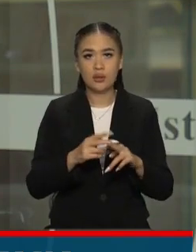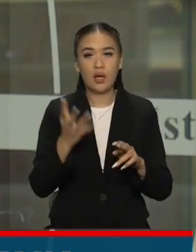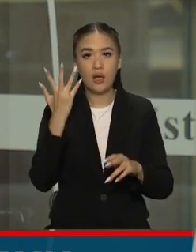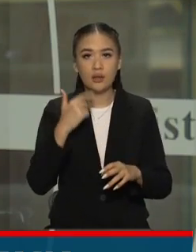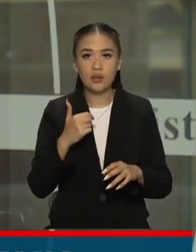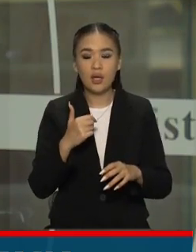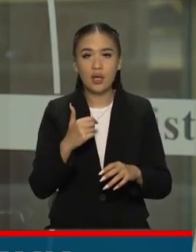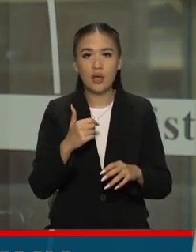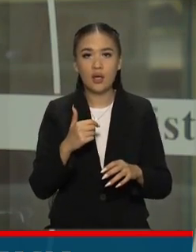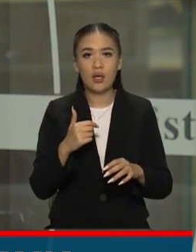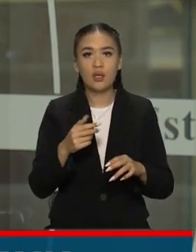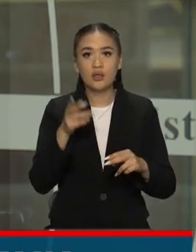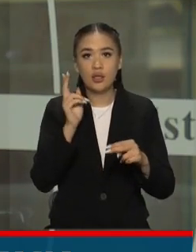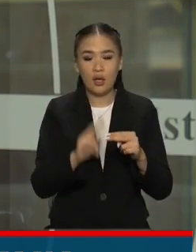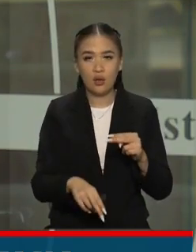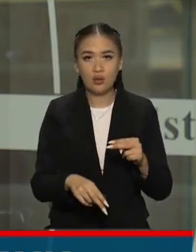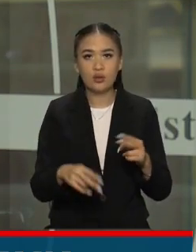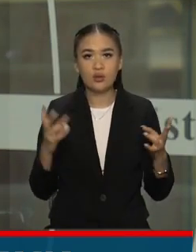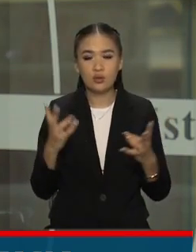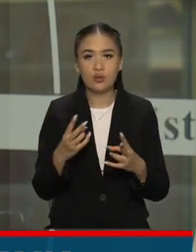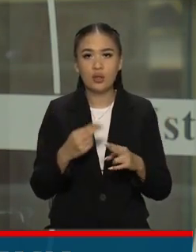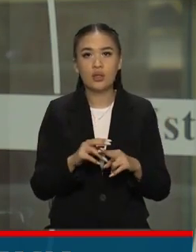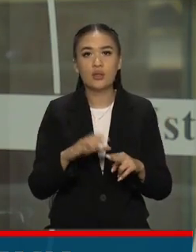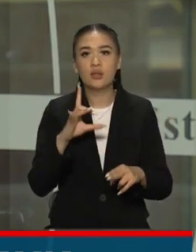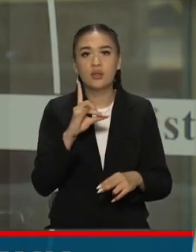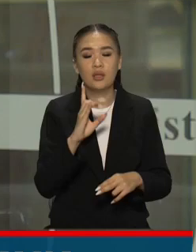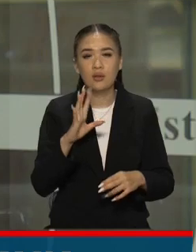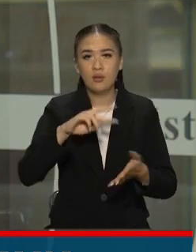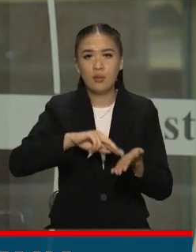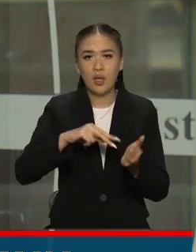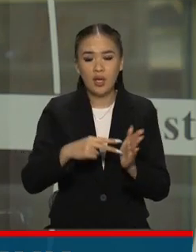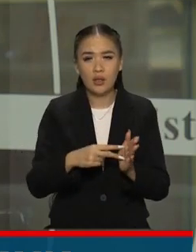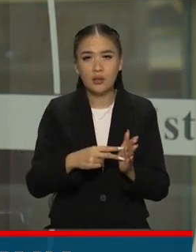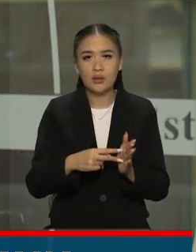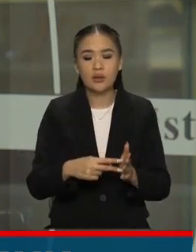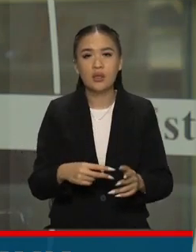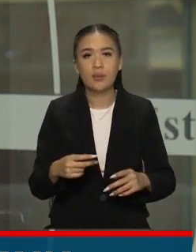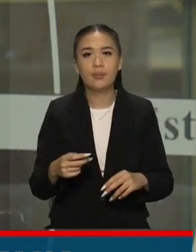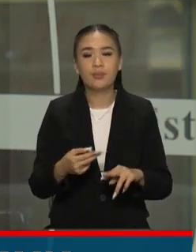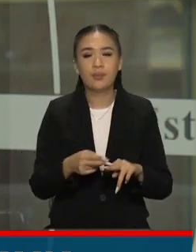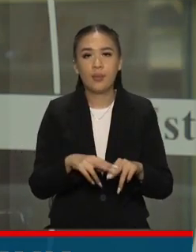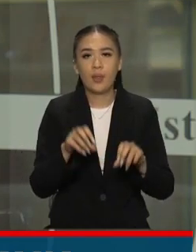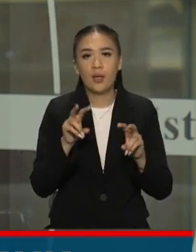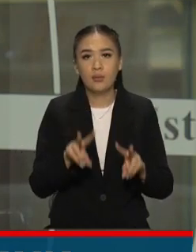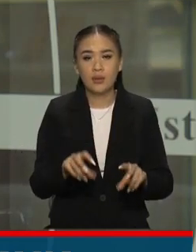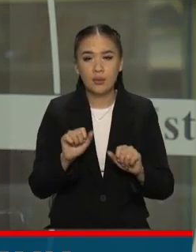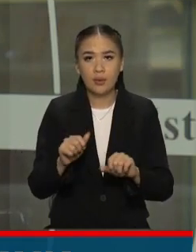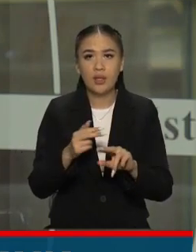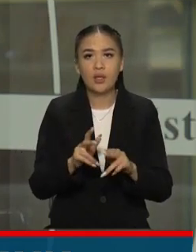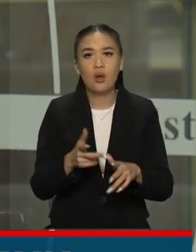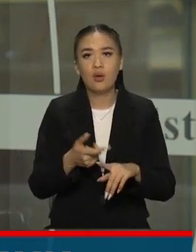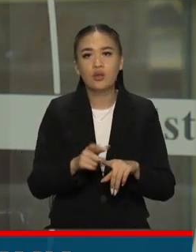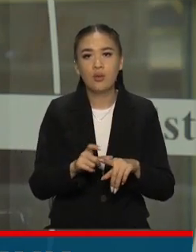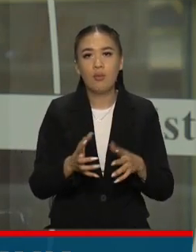соседних странах. То есть это все приводит к срывам наших планов обеспечения оборонной безопасности. Поэтому очень большой акцент был